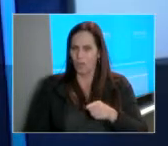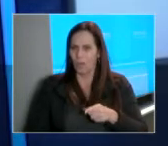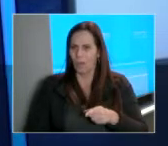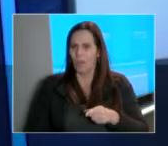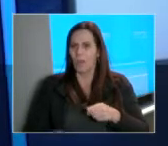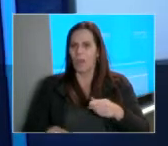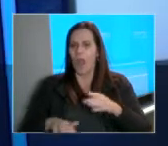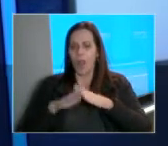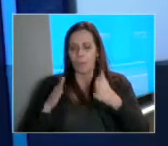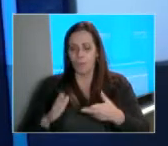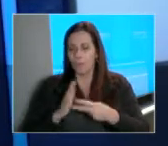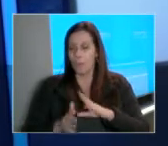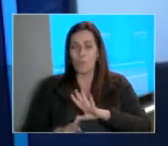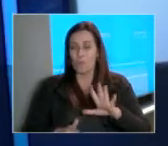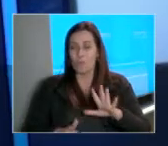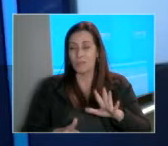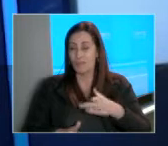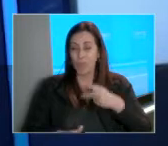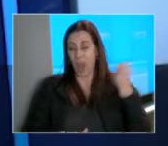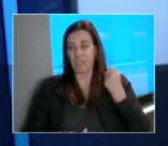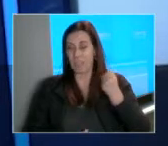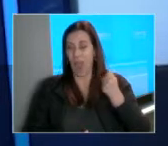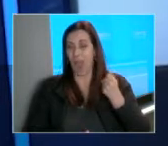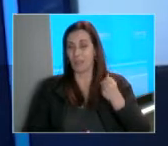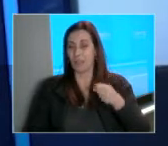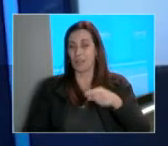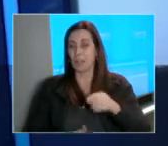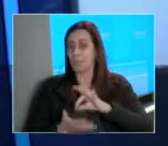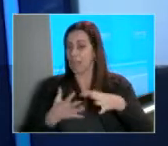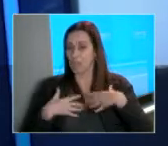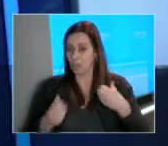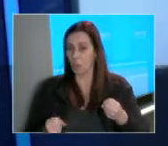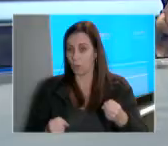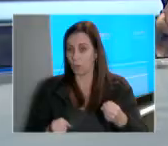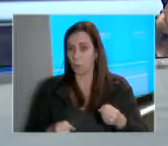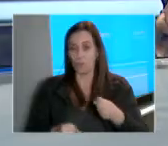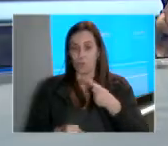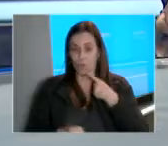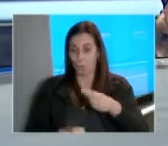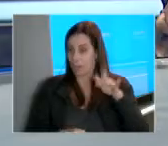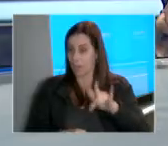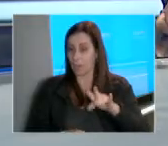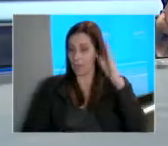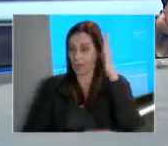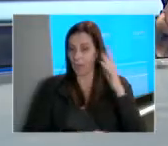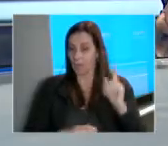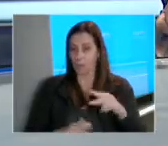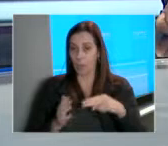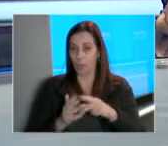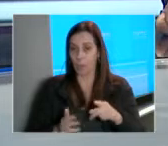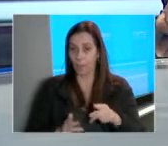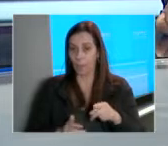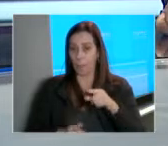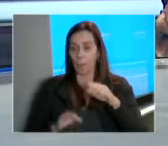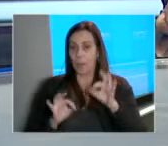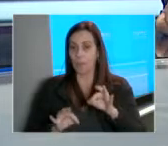דורסני, הוא גוף שמעל לכל גופי התכנון במדינת ישראל. משרד הבריאות שמדבר שם והוא נגד התחנה,